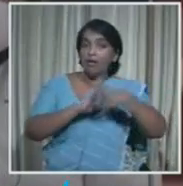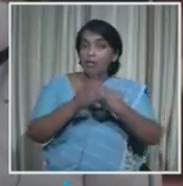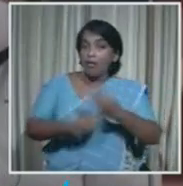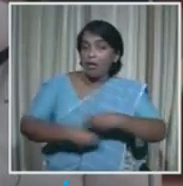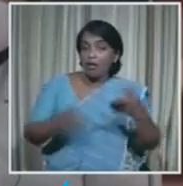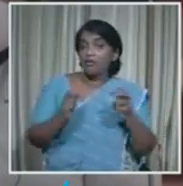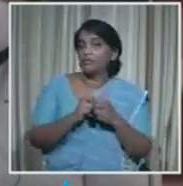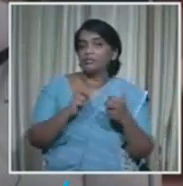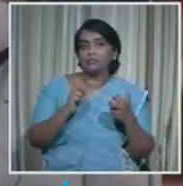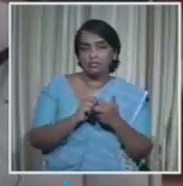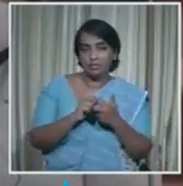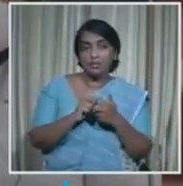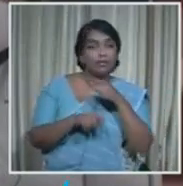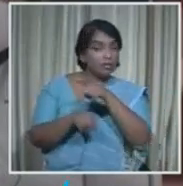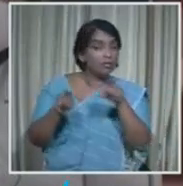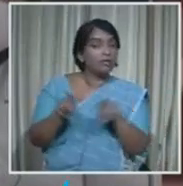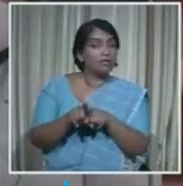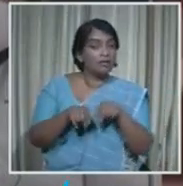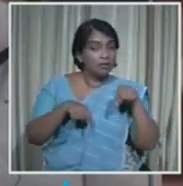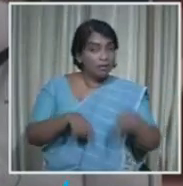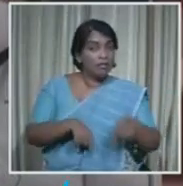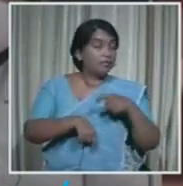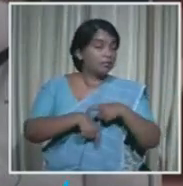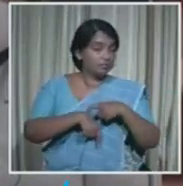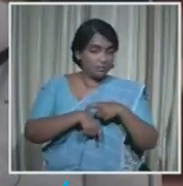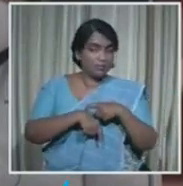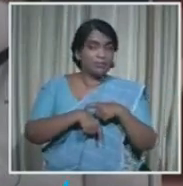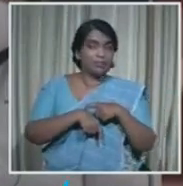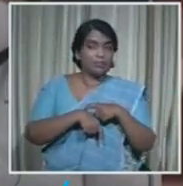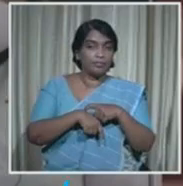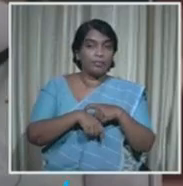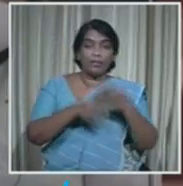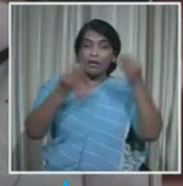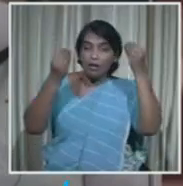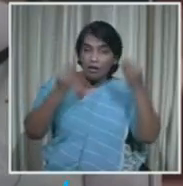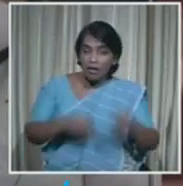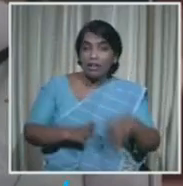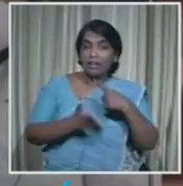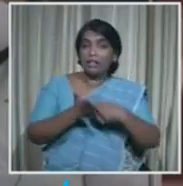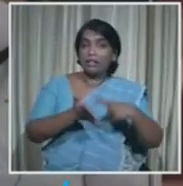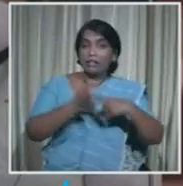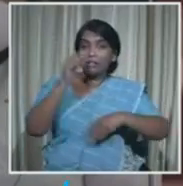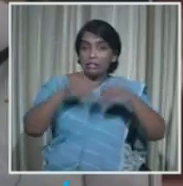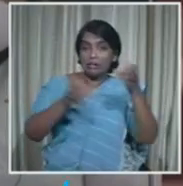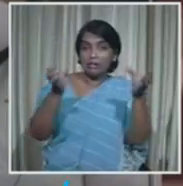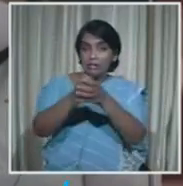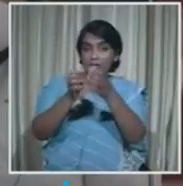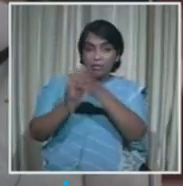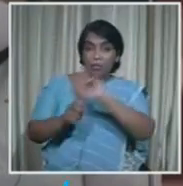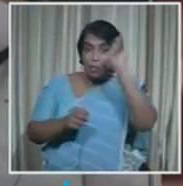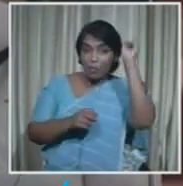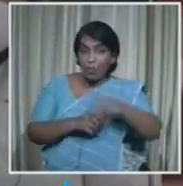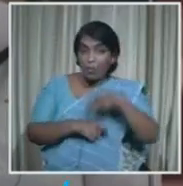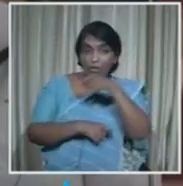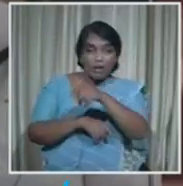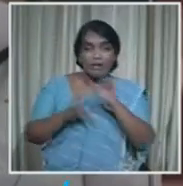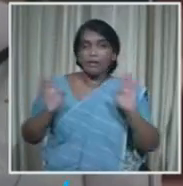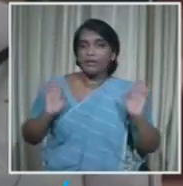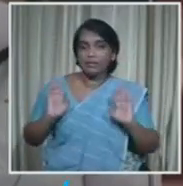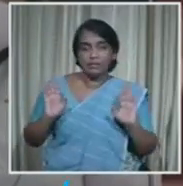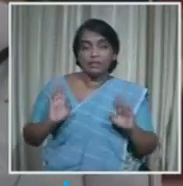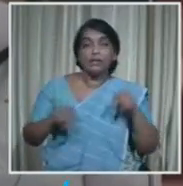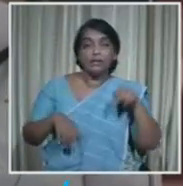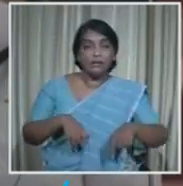cewiasanet, eh manang me vela evennon, bankolot tu cewi desa pan lakanda mula jagrahne nemei, me